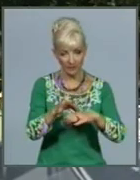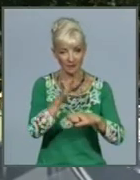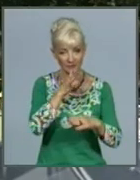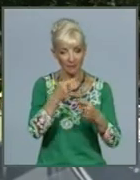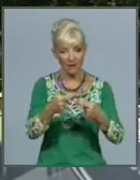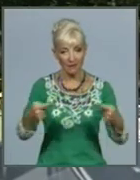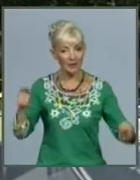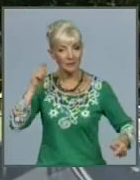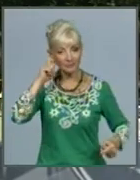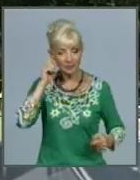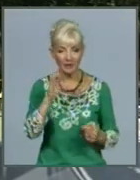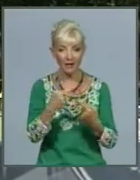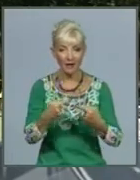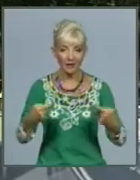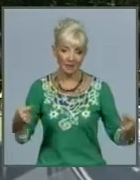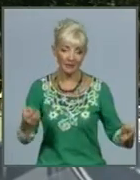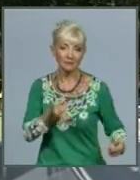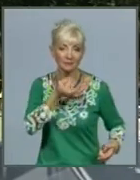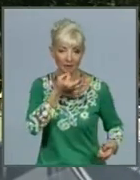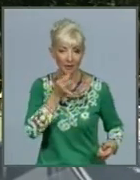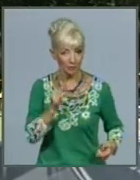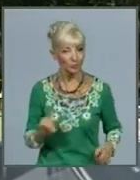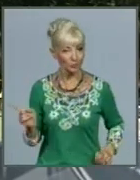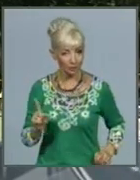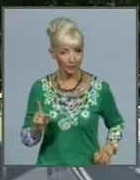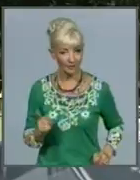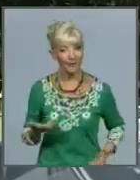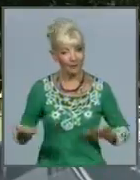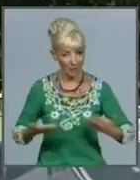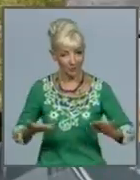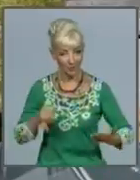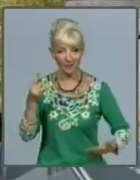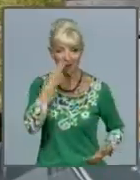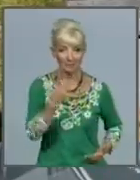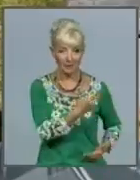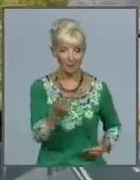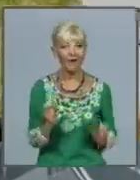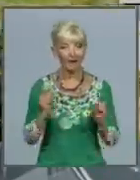різними уподобаннями. Ну що, ходімо і подивимось, як все вийшло.